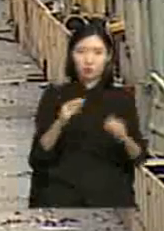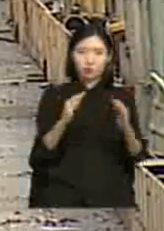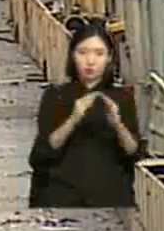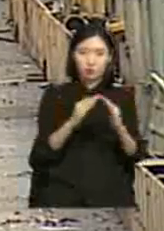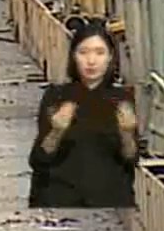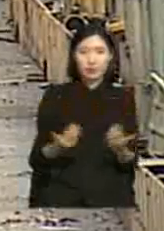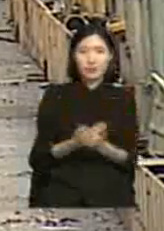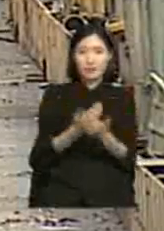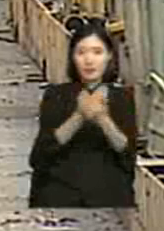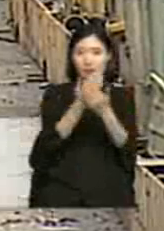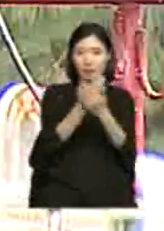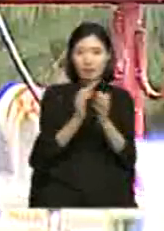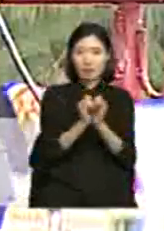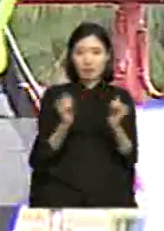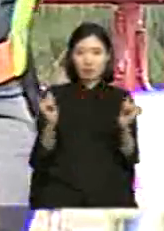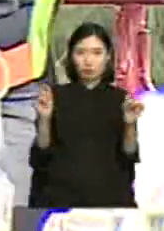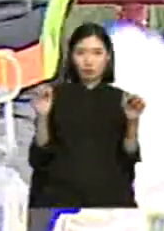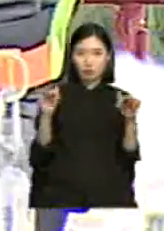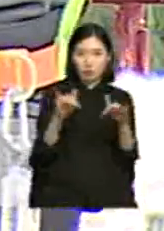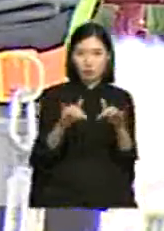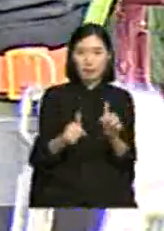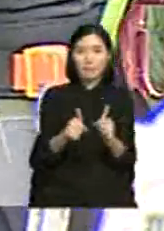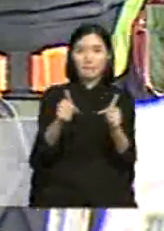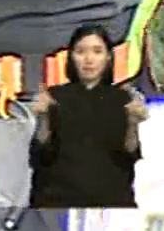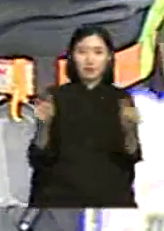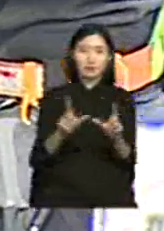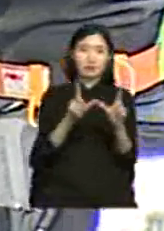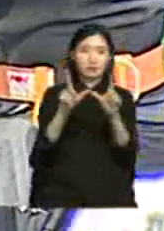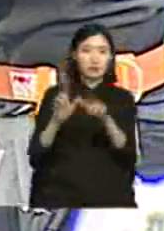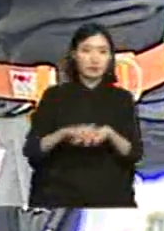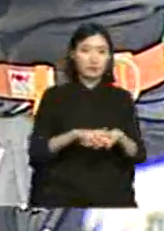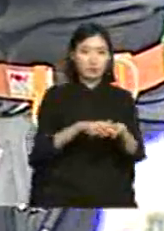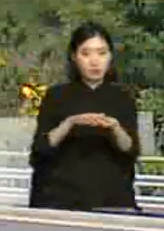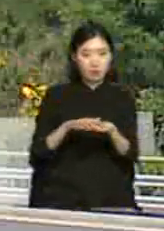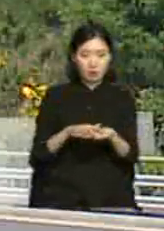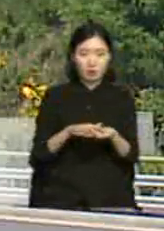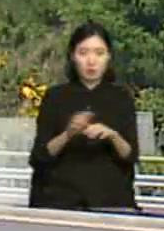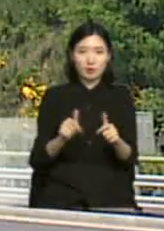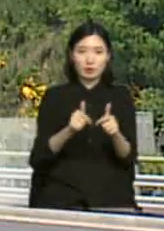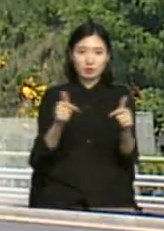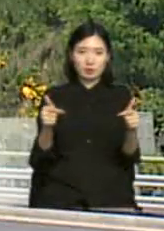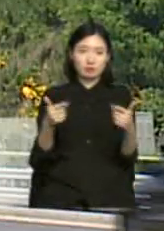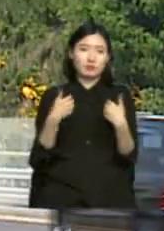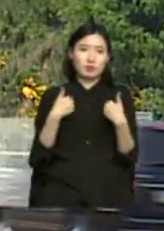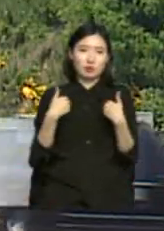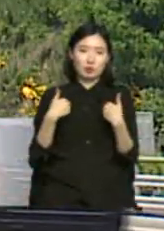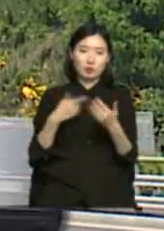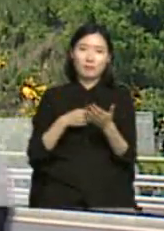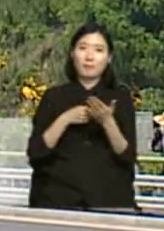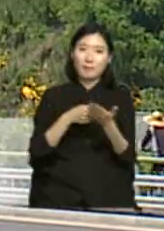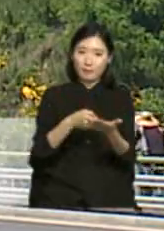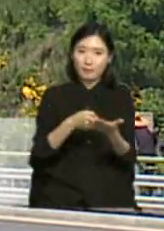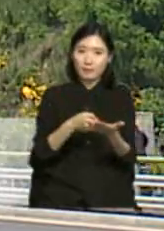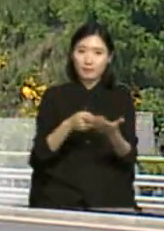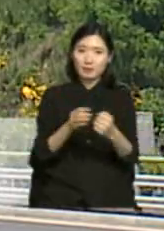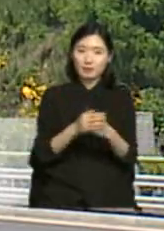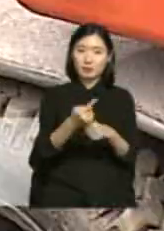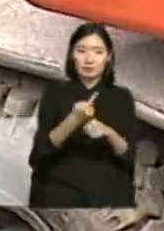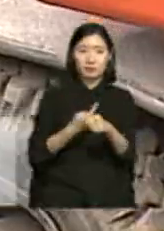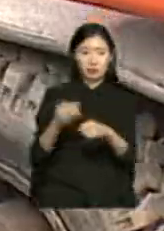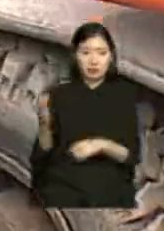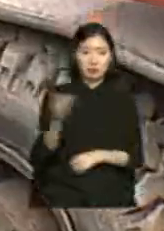주택개발 사업으로 인구 유입이 늘고 있어 생활 인프라 확충 수요가 꾸준히 제기돼 왔습니다. 이에